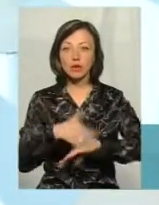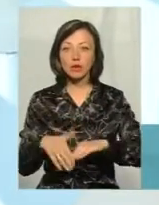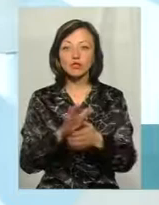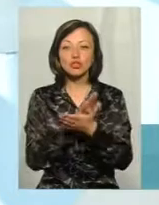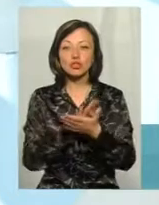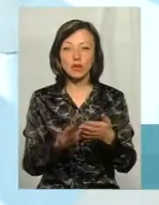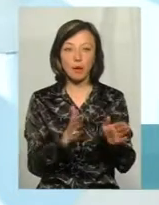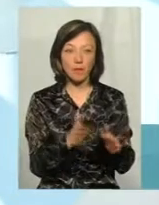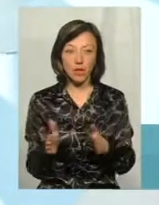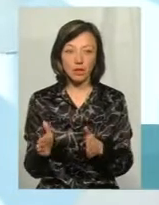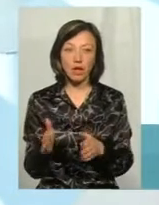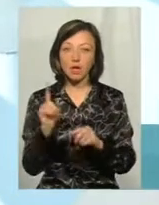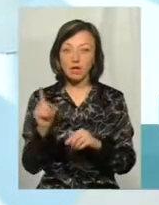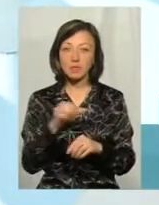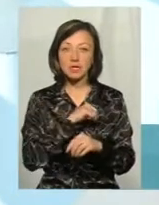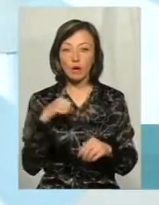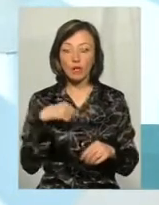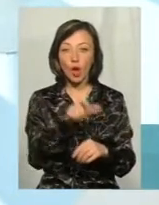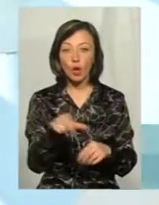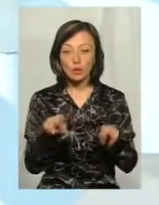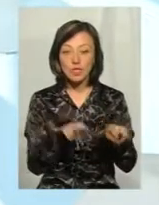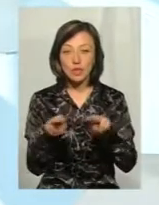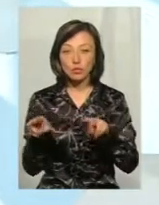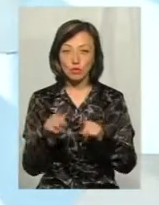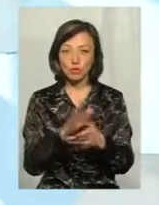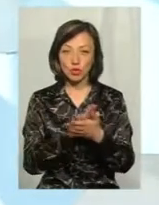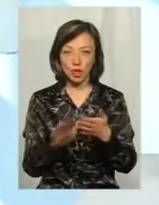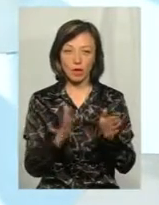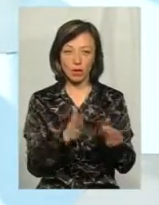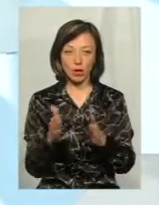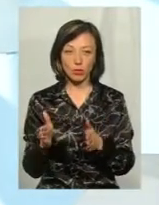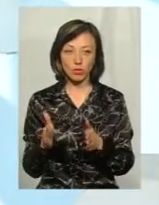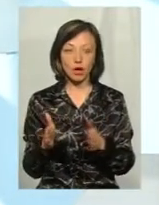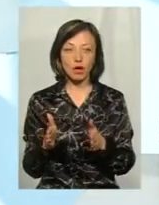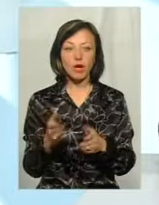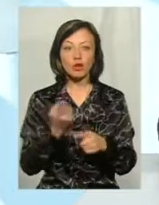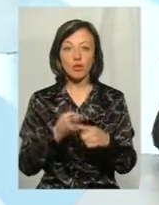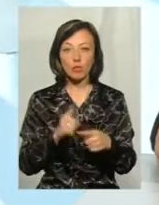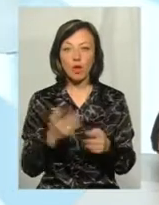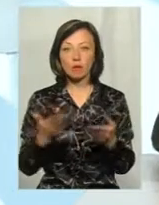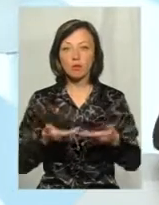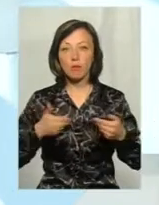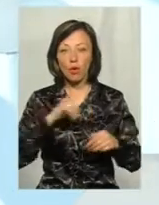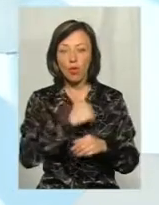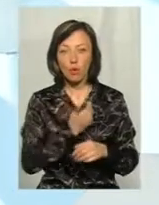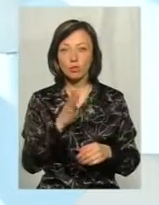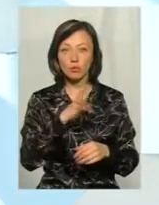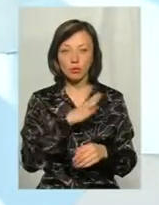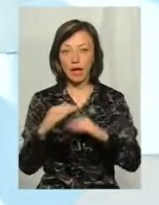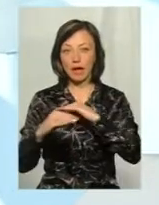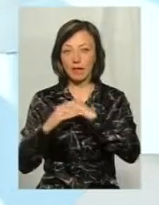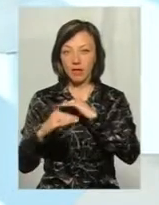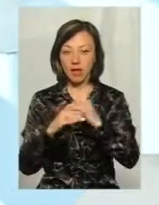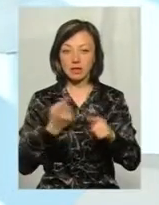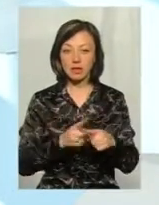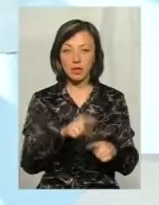там чистота і порядок. А там самі люди слідкують за цим, щоб там була ця чистота і порядок. От. Тому, якщо ми хочемо теж бути, рівнятися на